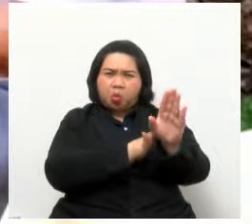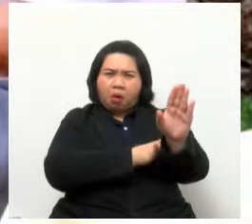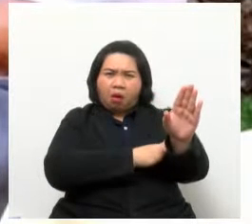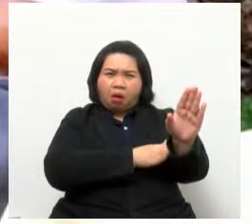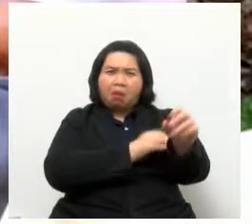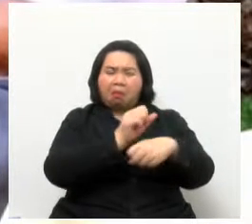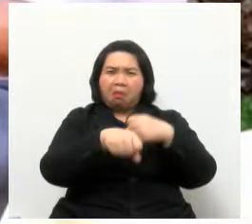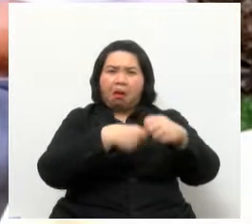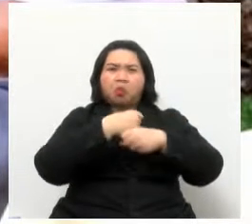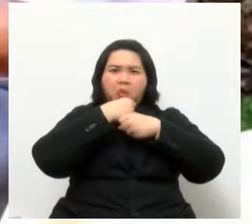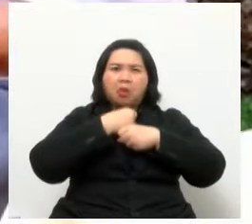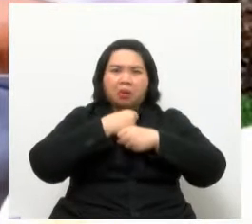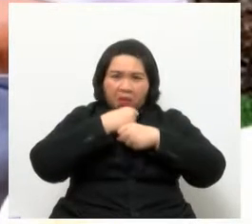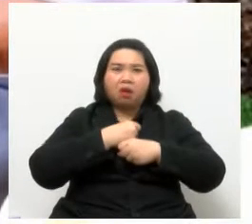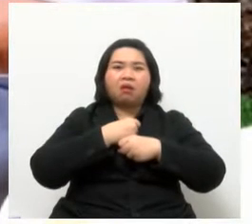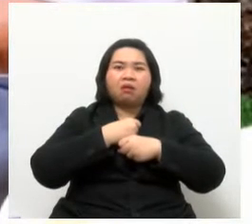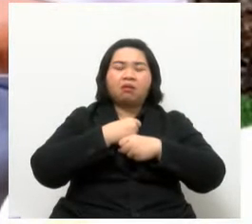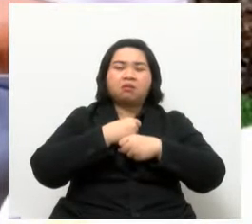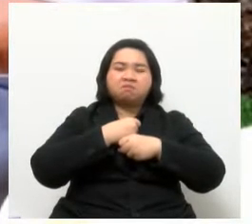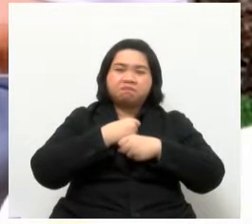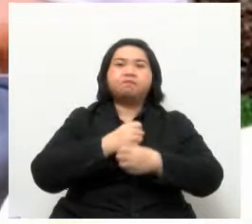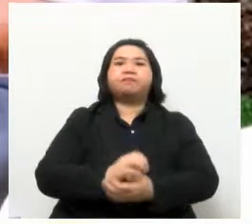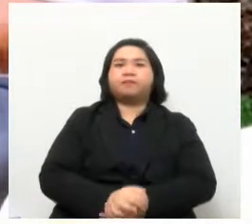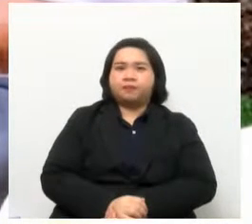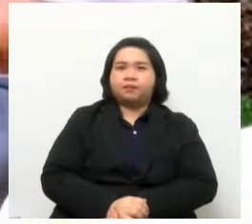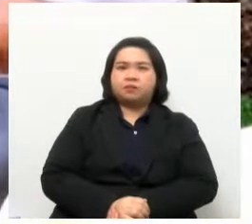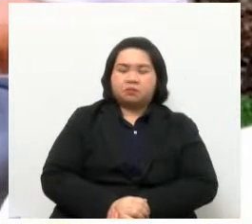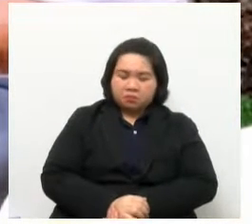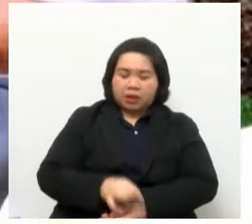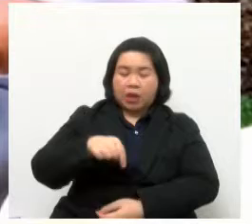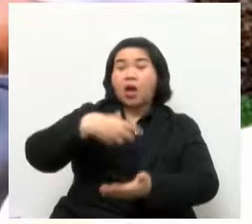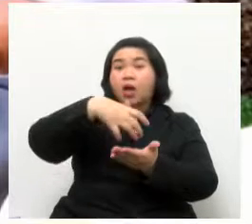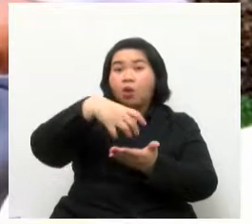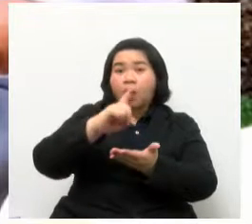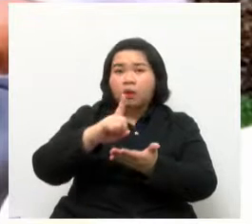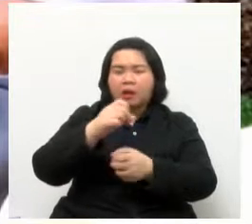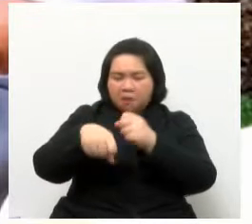ณปู่น้ำเงินเบญญพาส ประมาณ200กว่าปี